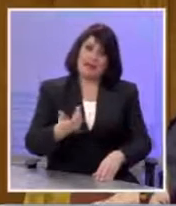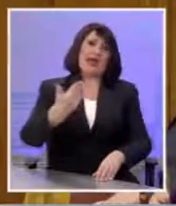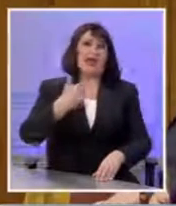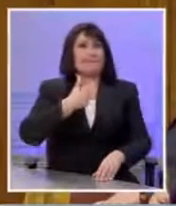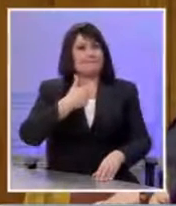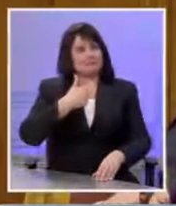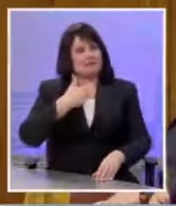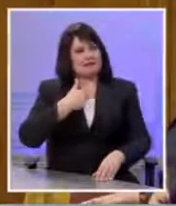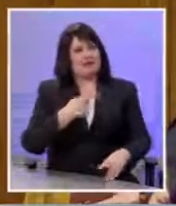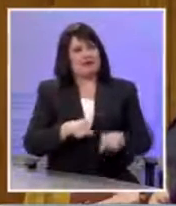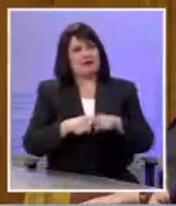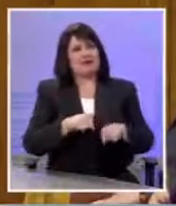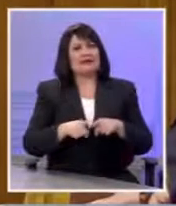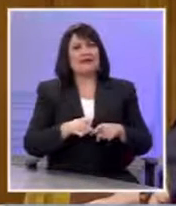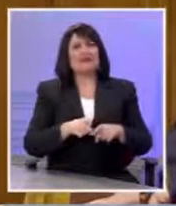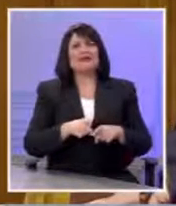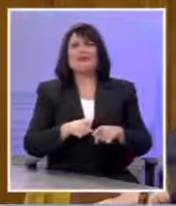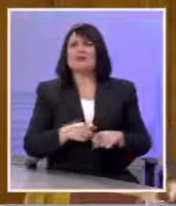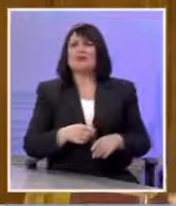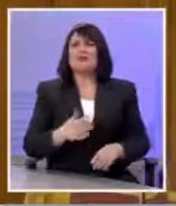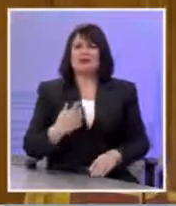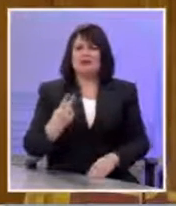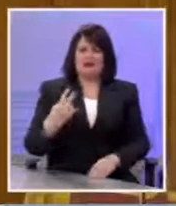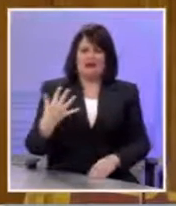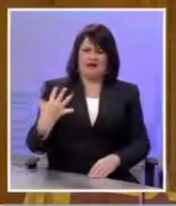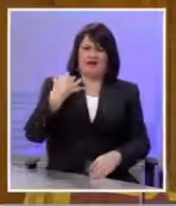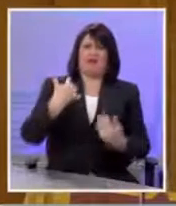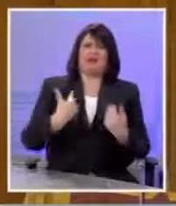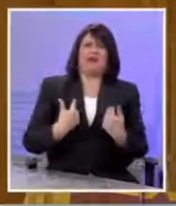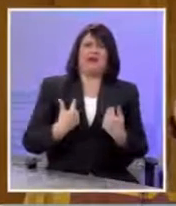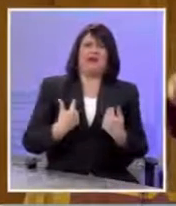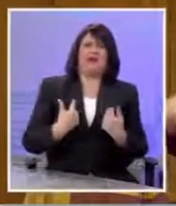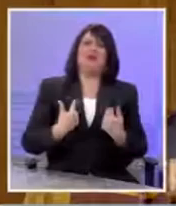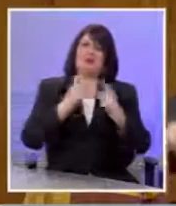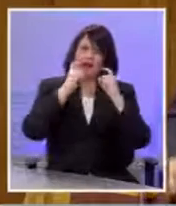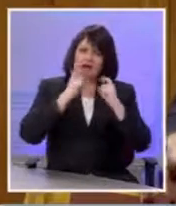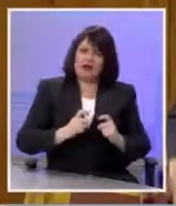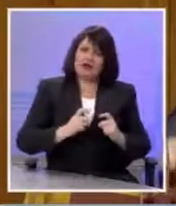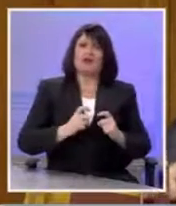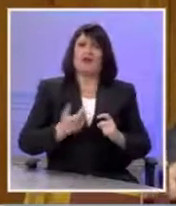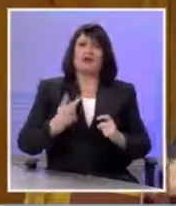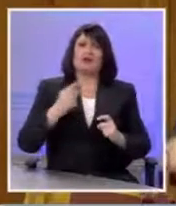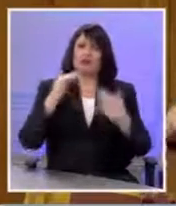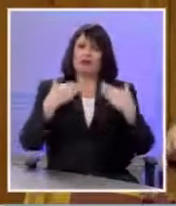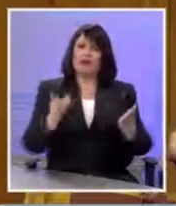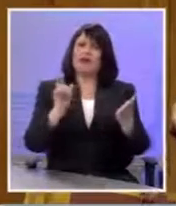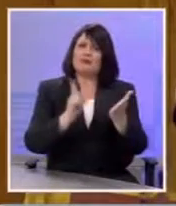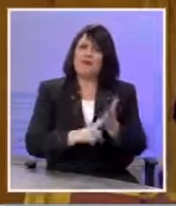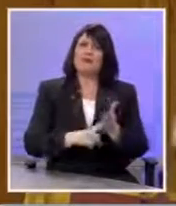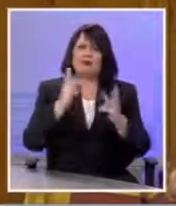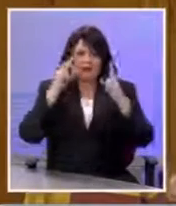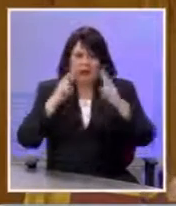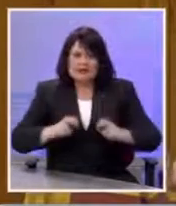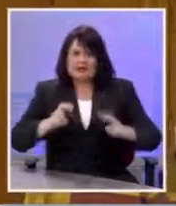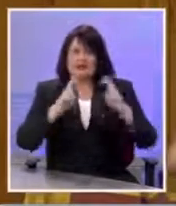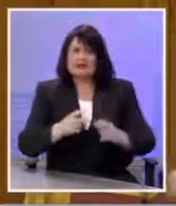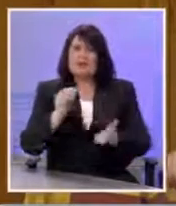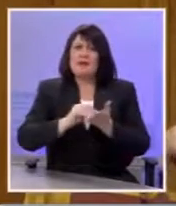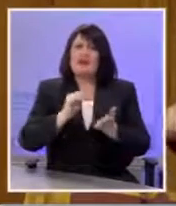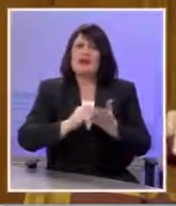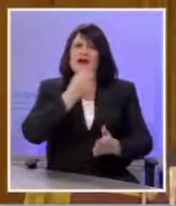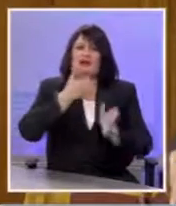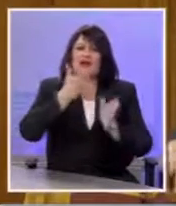σε ό,τι μας αφορούν, δεν συνιστούν απειλές, αλλά καθήκον και υποχρέωση της Βουλής, διότι όπως είχα ξαναπεί, ο